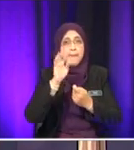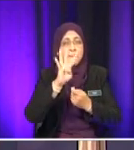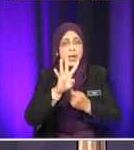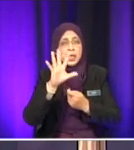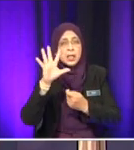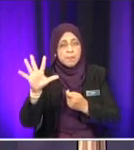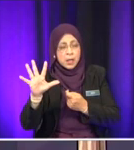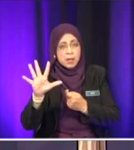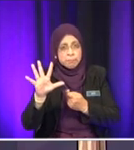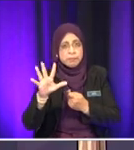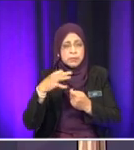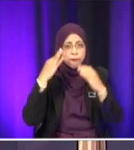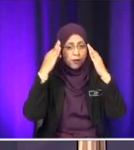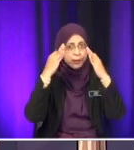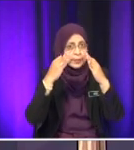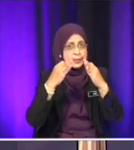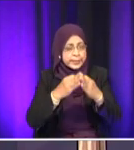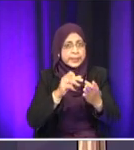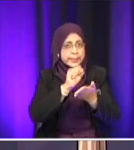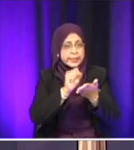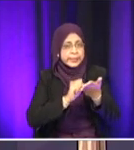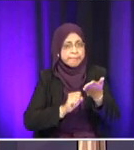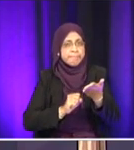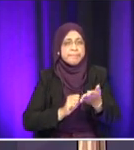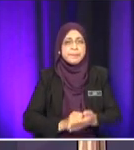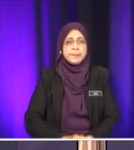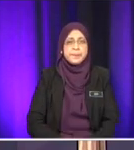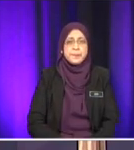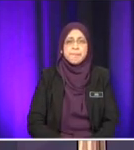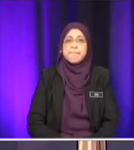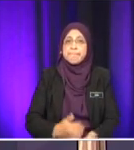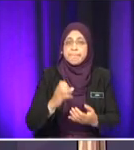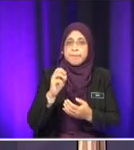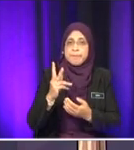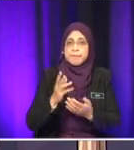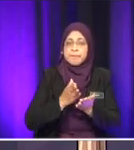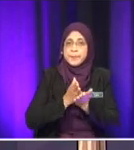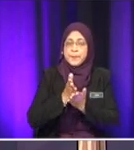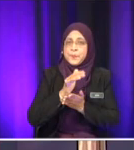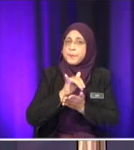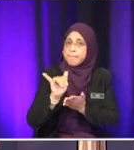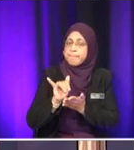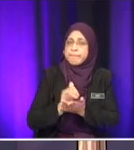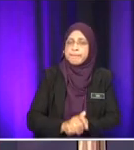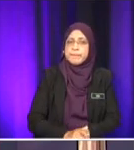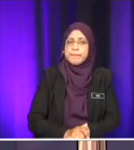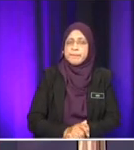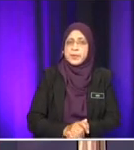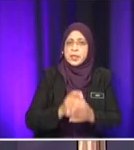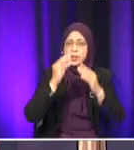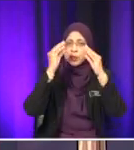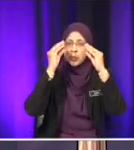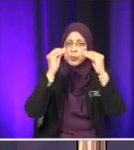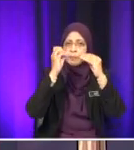aliran itu sendiri aliran seni itu sendiri oke oke Seterusnya saya akan